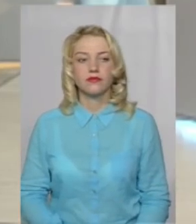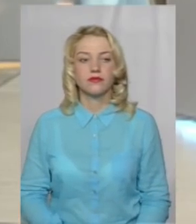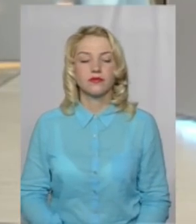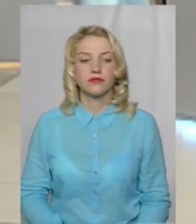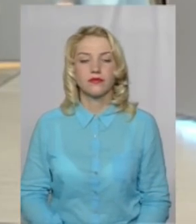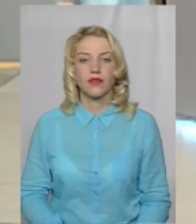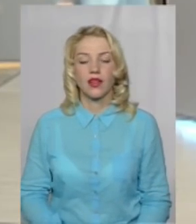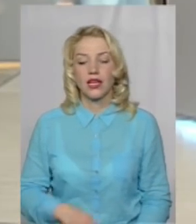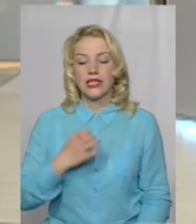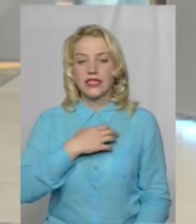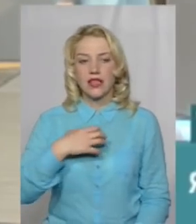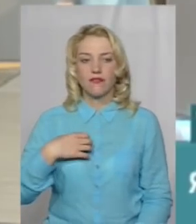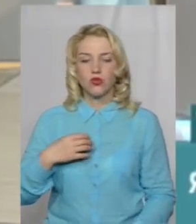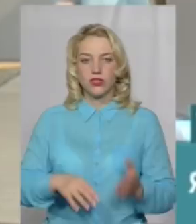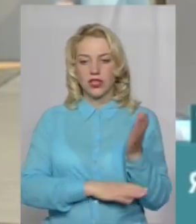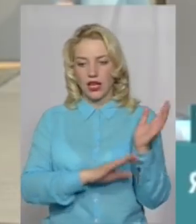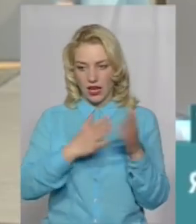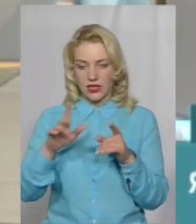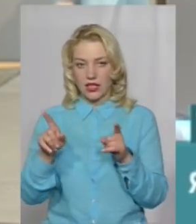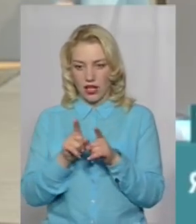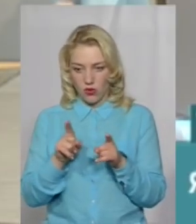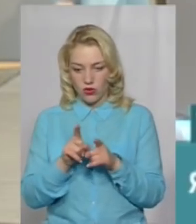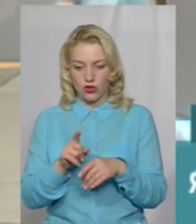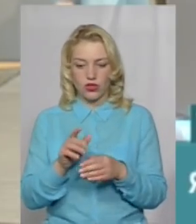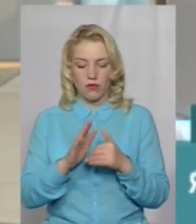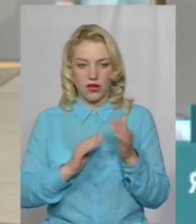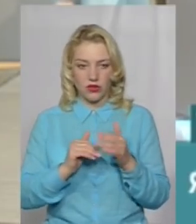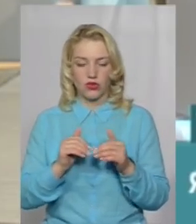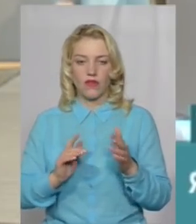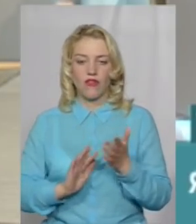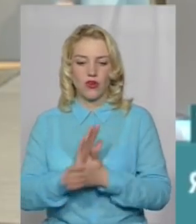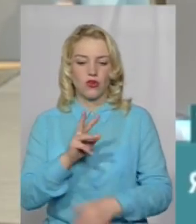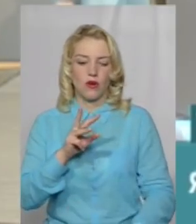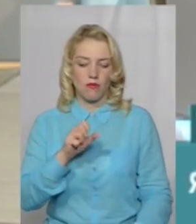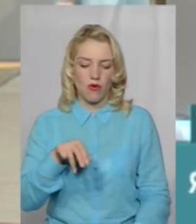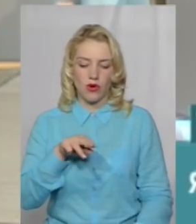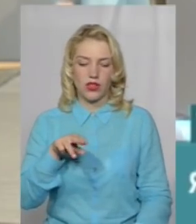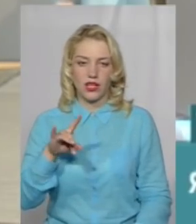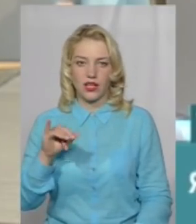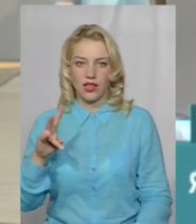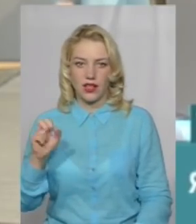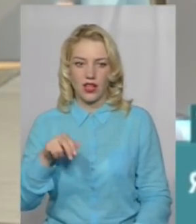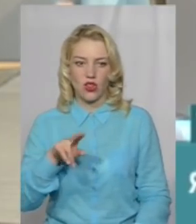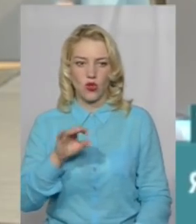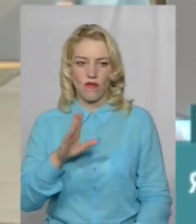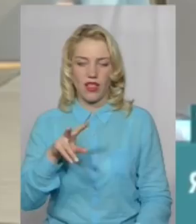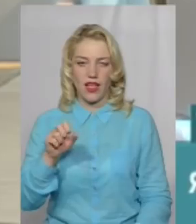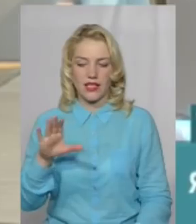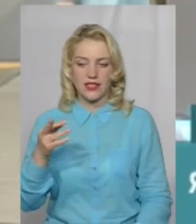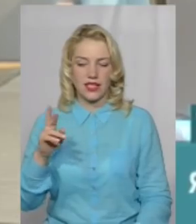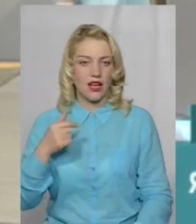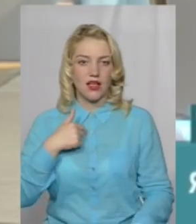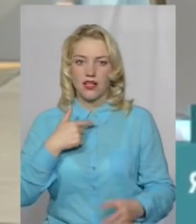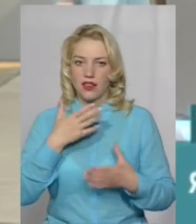Пане Вікторе, у Славутських лісах також практикуєте вирощувати от модрину і дугласія? Звичайно, практикуємо. Єдине, що я